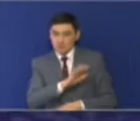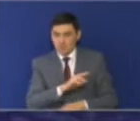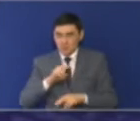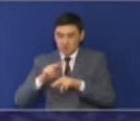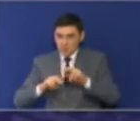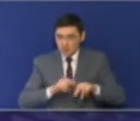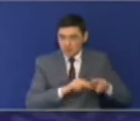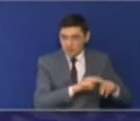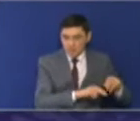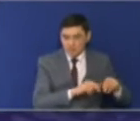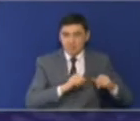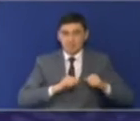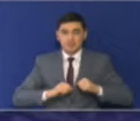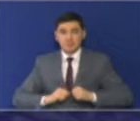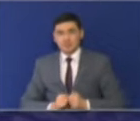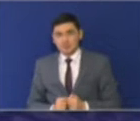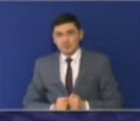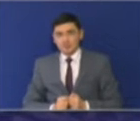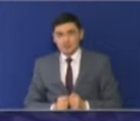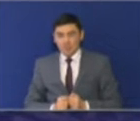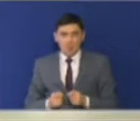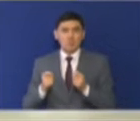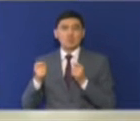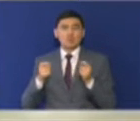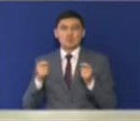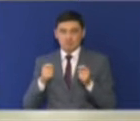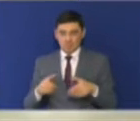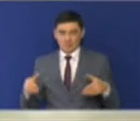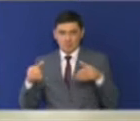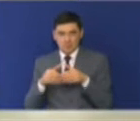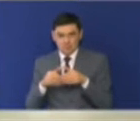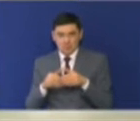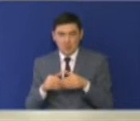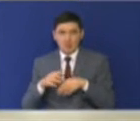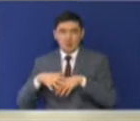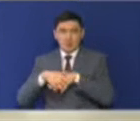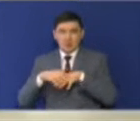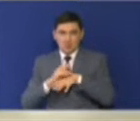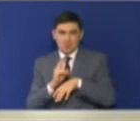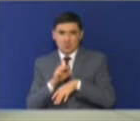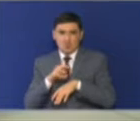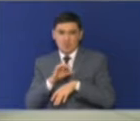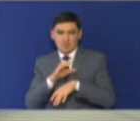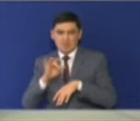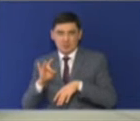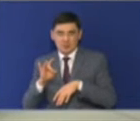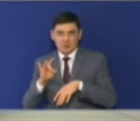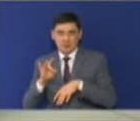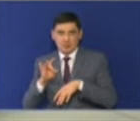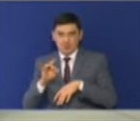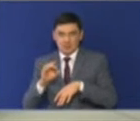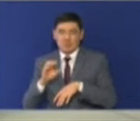Быстрым и качественным возведением железной дороги руководил член Совета народных комиссаров Социалистической Республики Российской